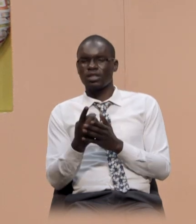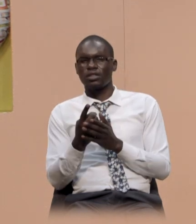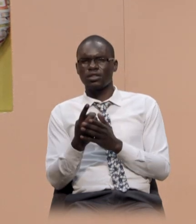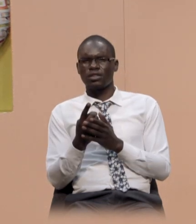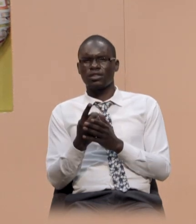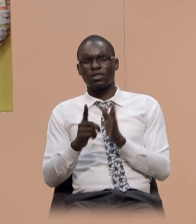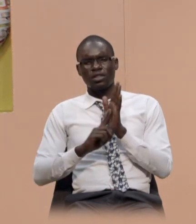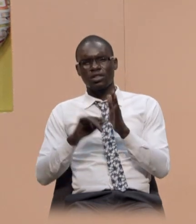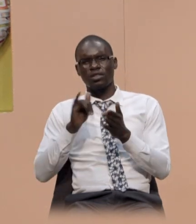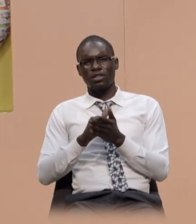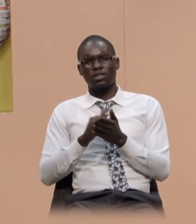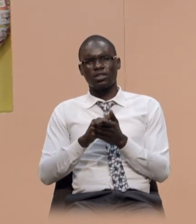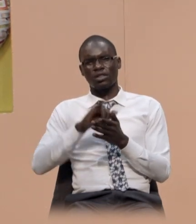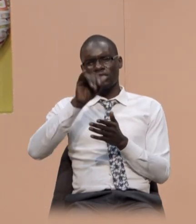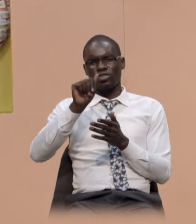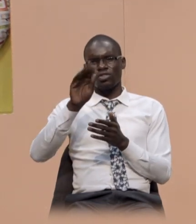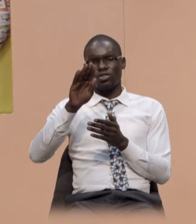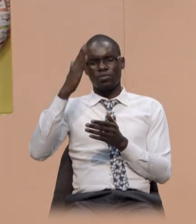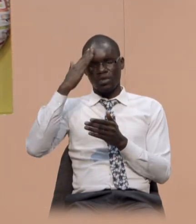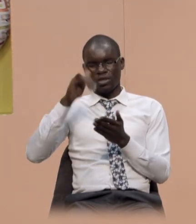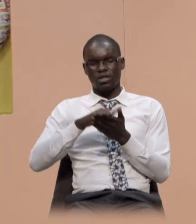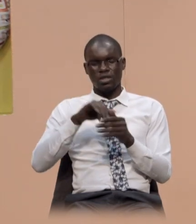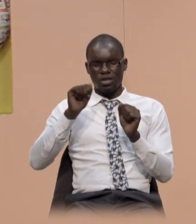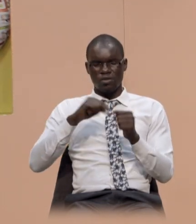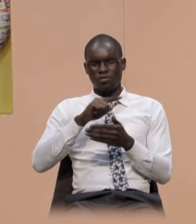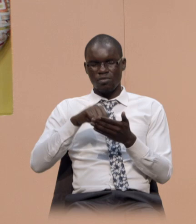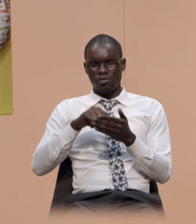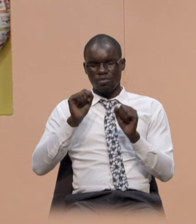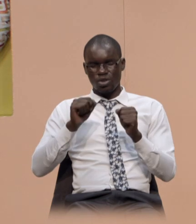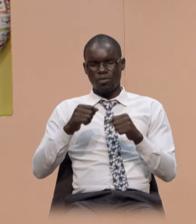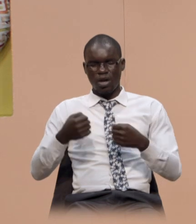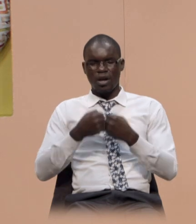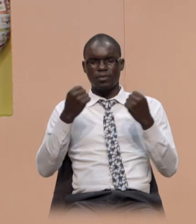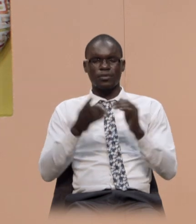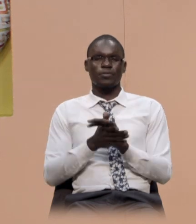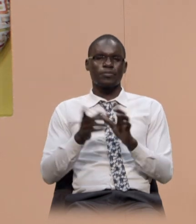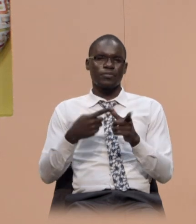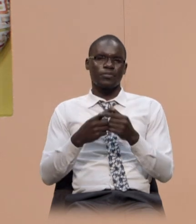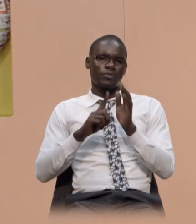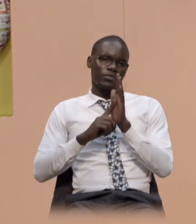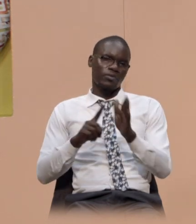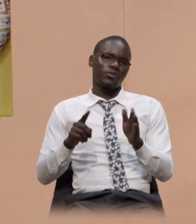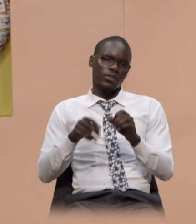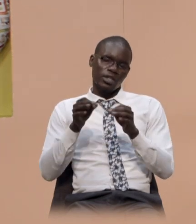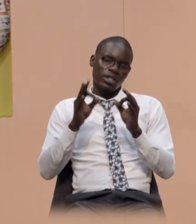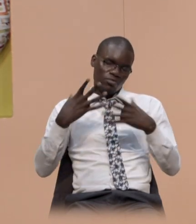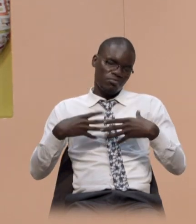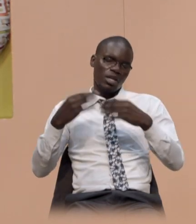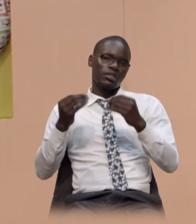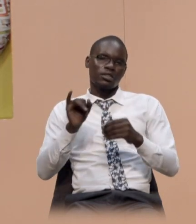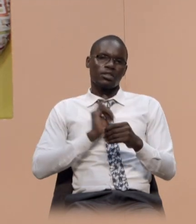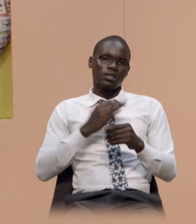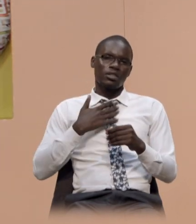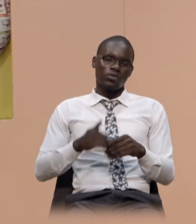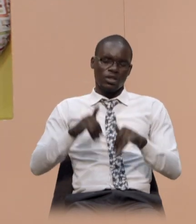Biblia inaonyesha ya kwamba Ayubu alijua ya kwamba vitu hivi vinaweza enda. Na akaonyesha, akaona kama vimeenda,